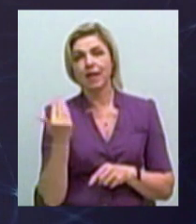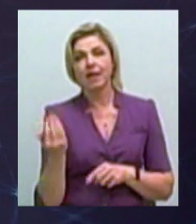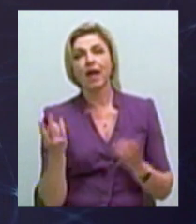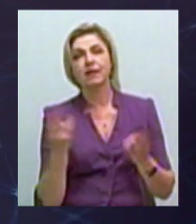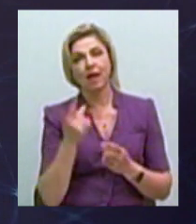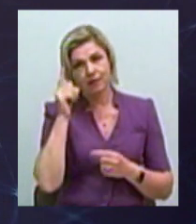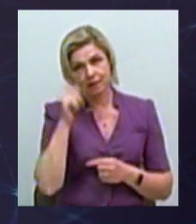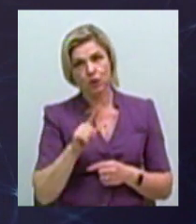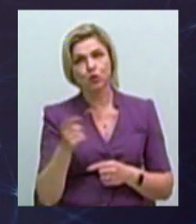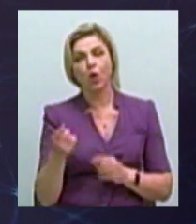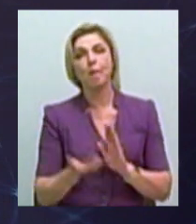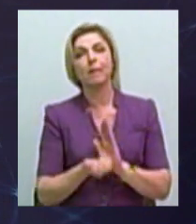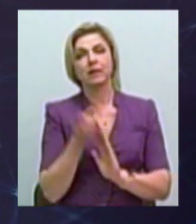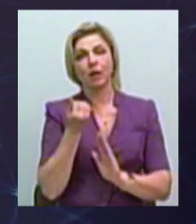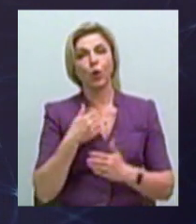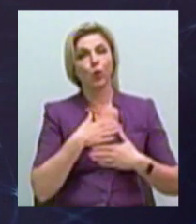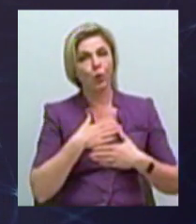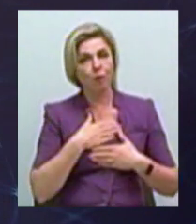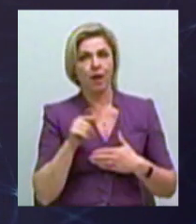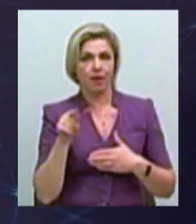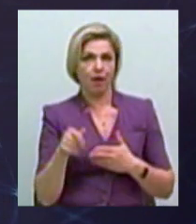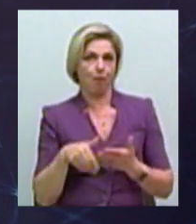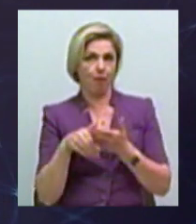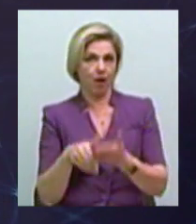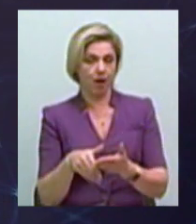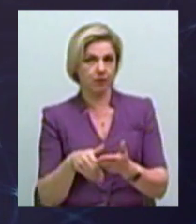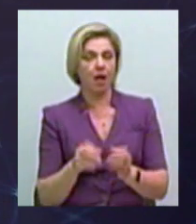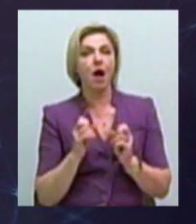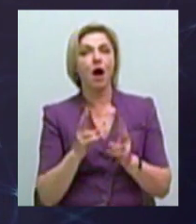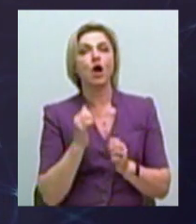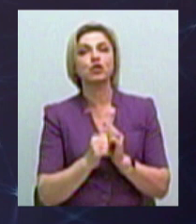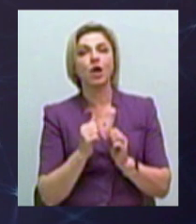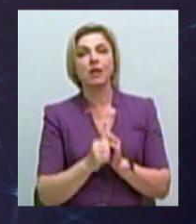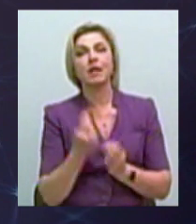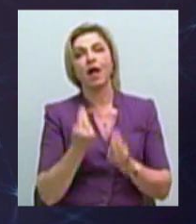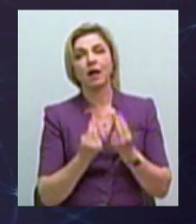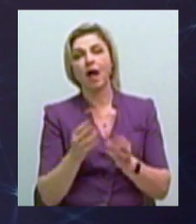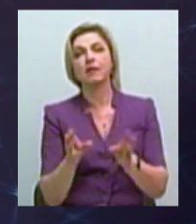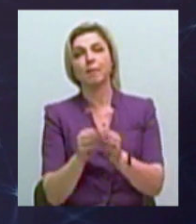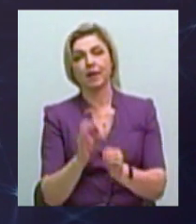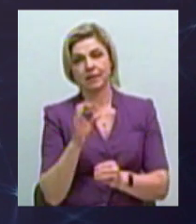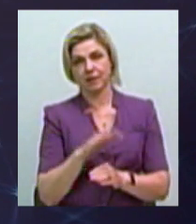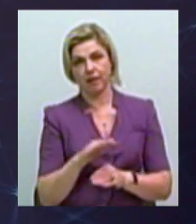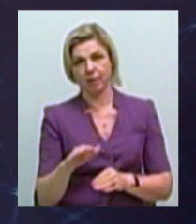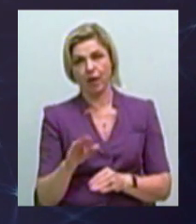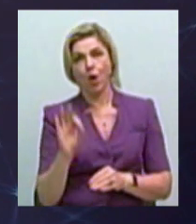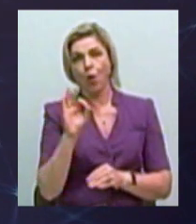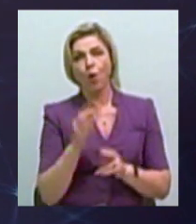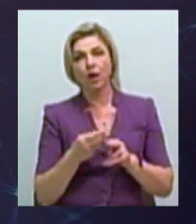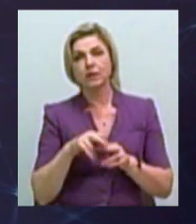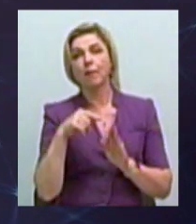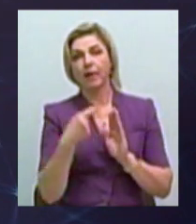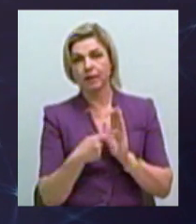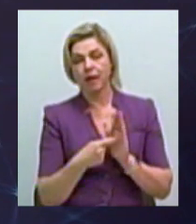її підтримують, люблять і їй допомагають. Як часто ви граєтеся зі своєю дитиною? Ось про ці питання варто говорити